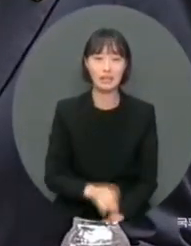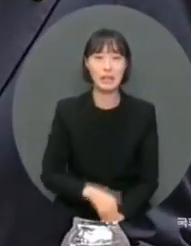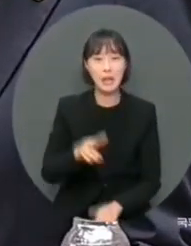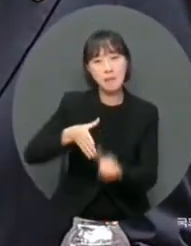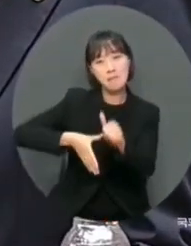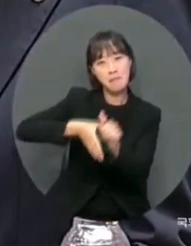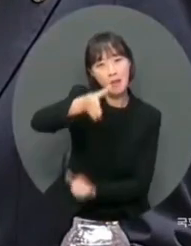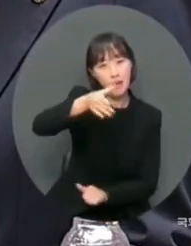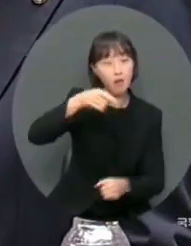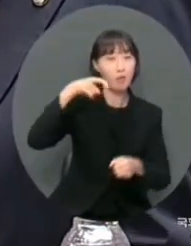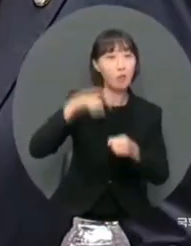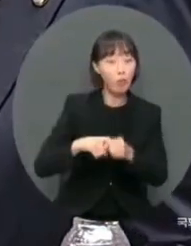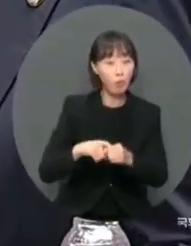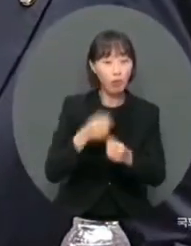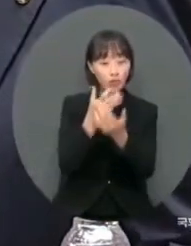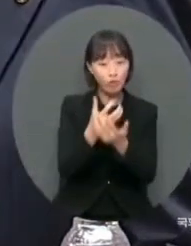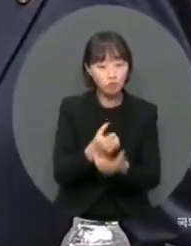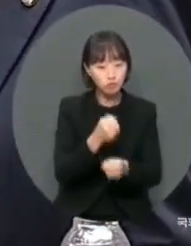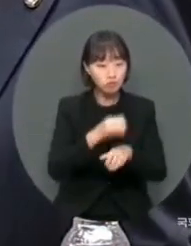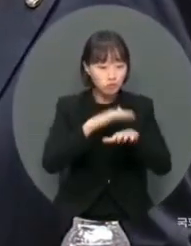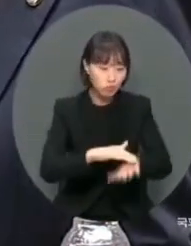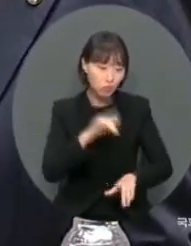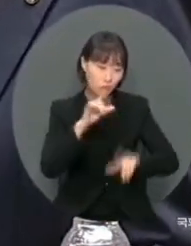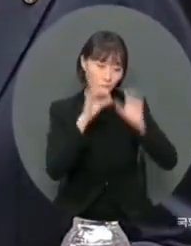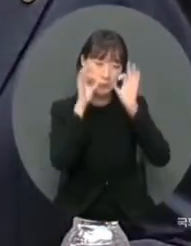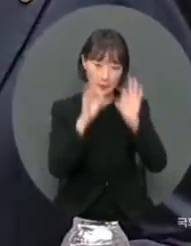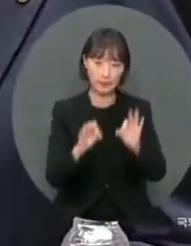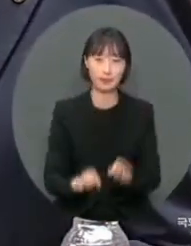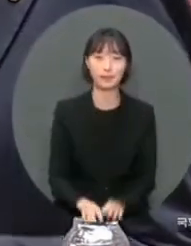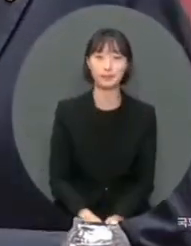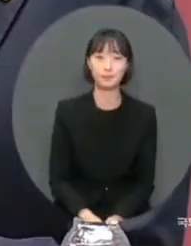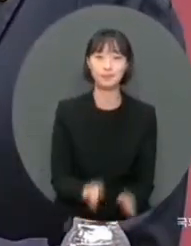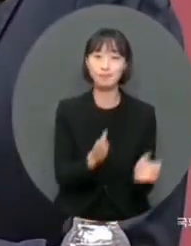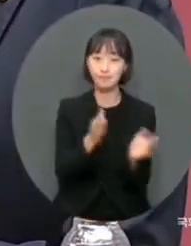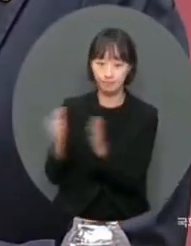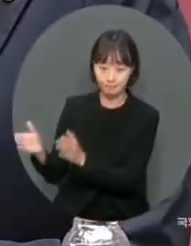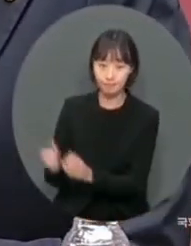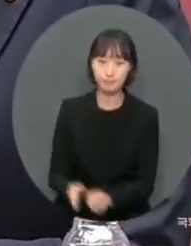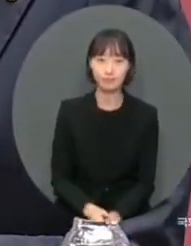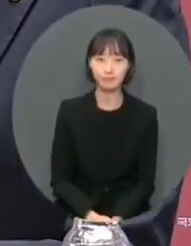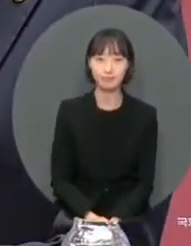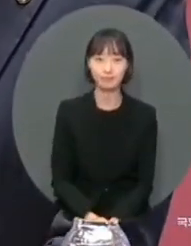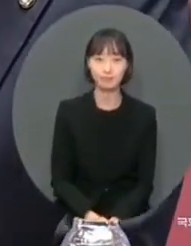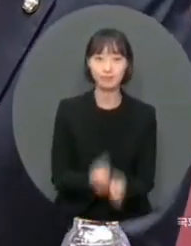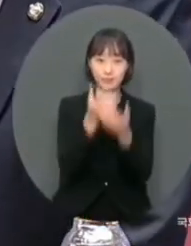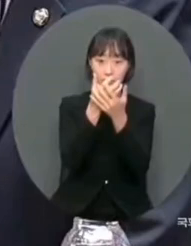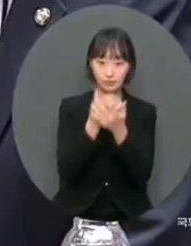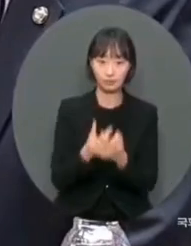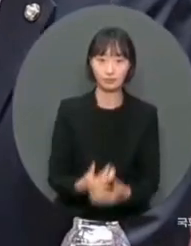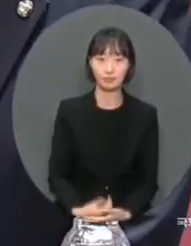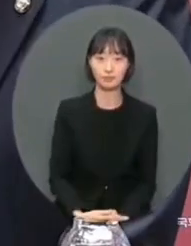마녀사냥의 부활이 아닌가 하는 생각까지 듭니다. 다음 문서 보여주시죠.